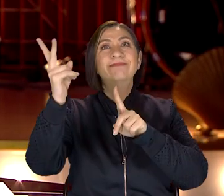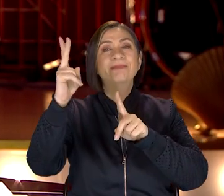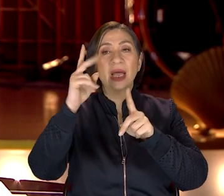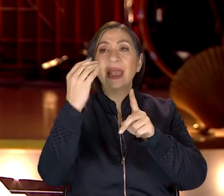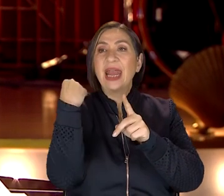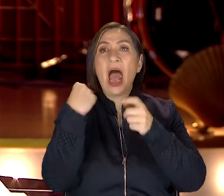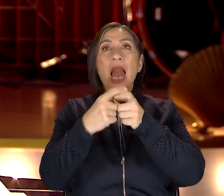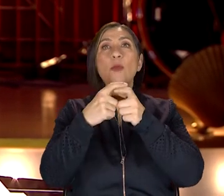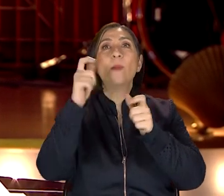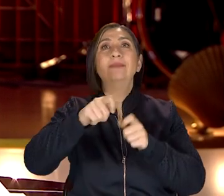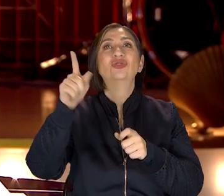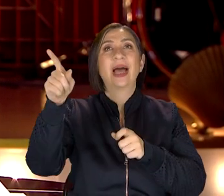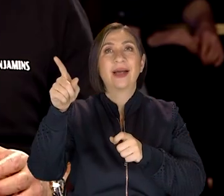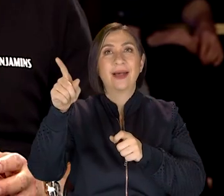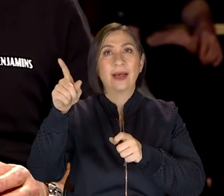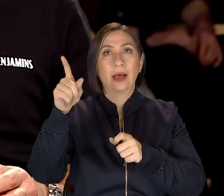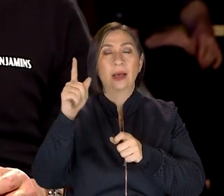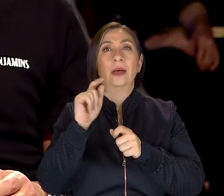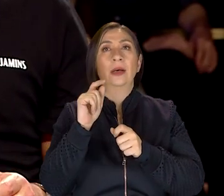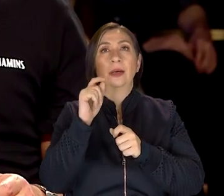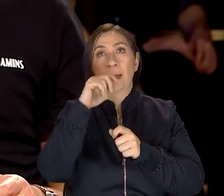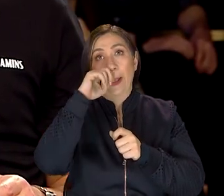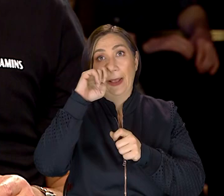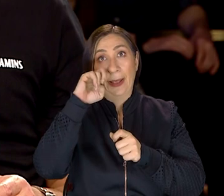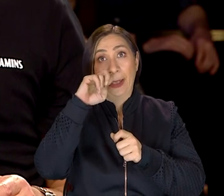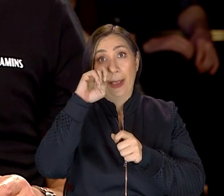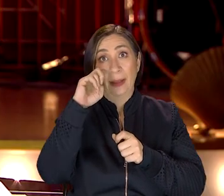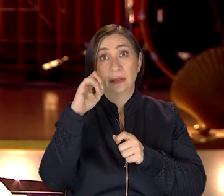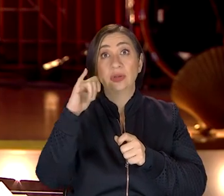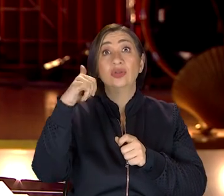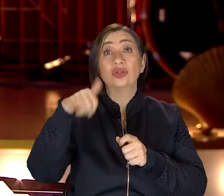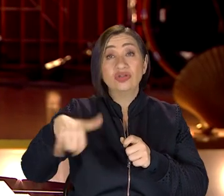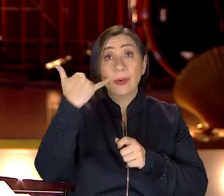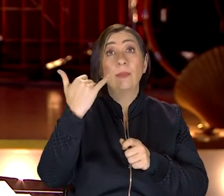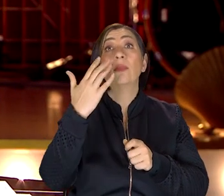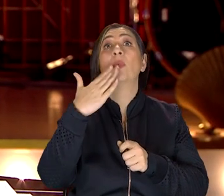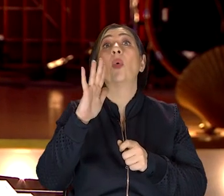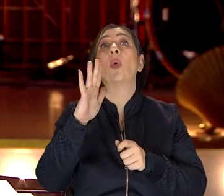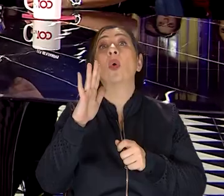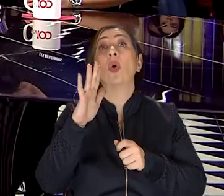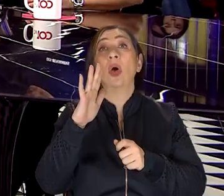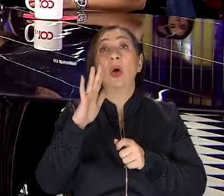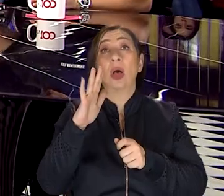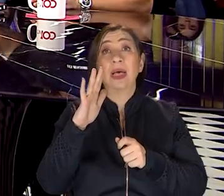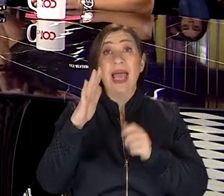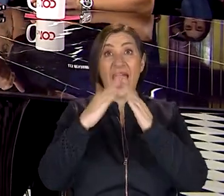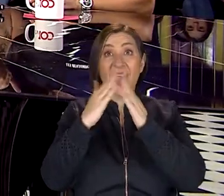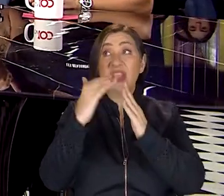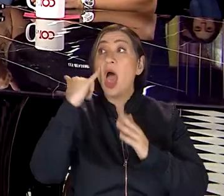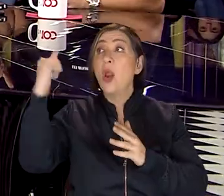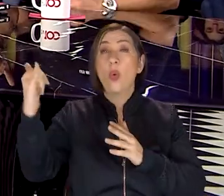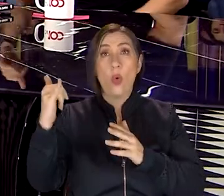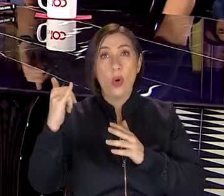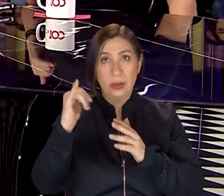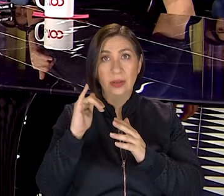girecek. Şerazat'ın direktörlüğünde. Dur da ama cep telefonu var mı? Yok. Şeyden arıyor. Evini arıyor